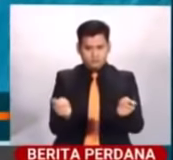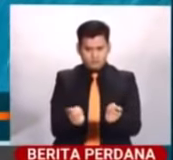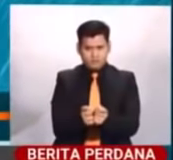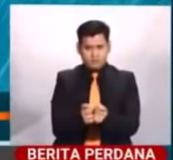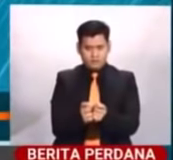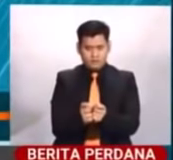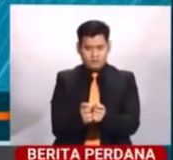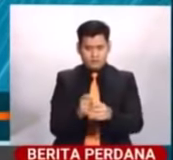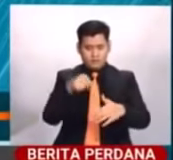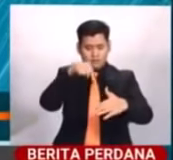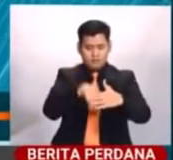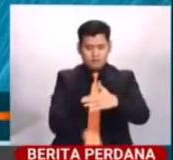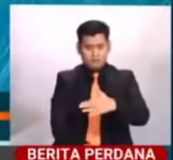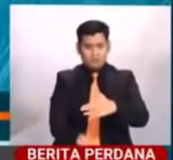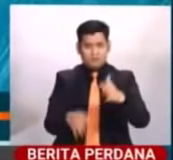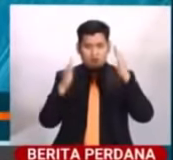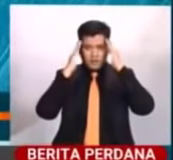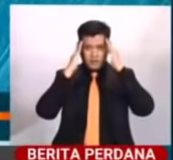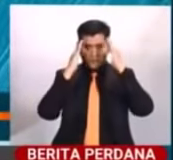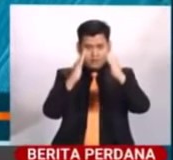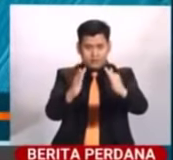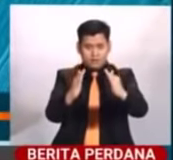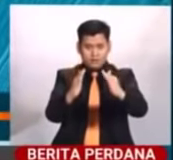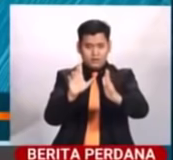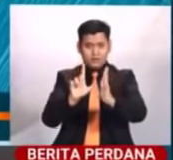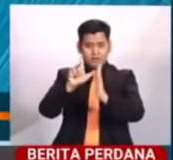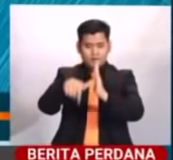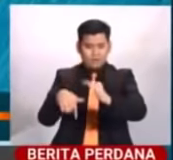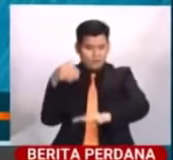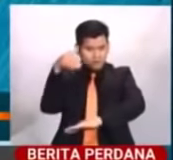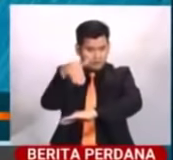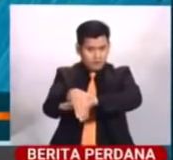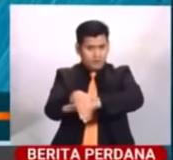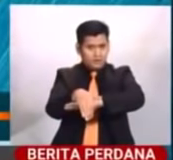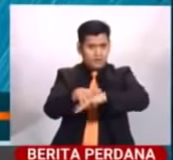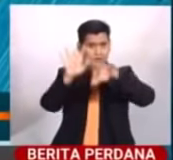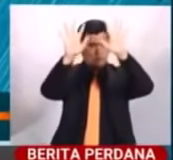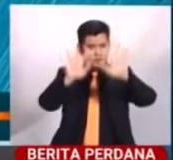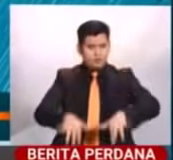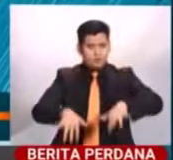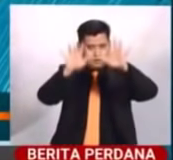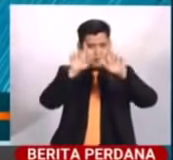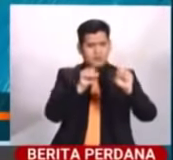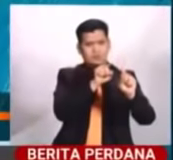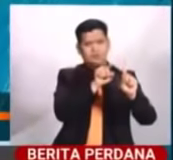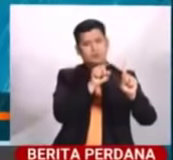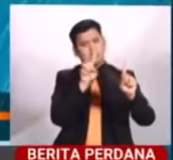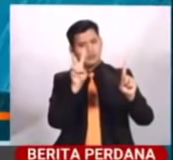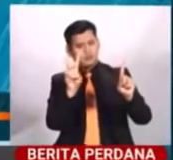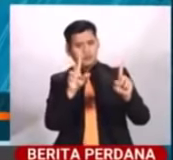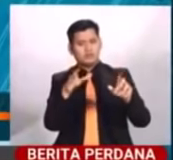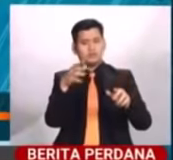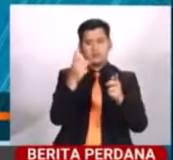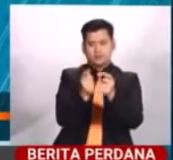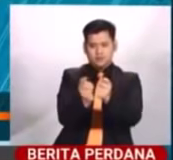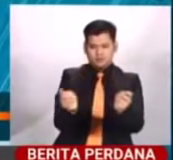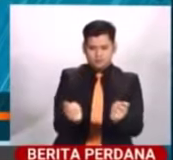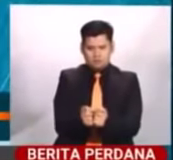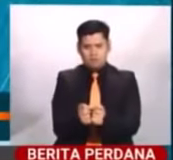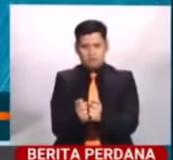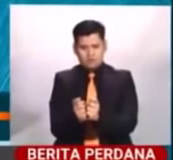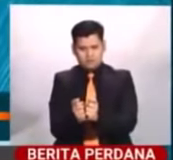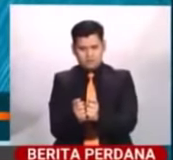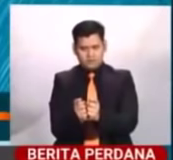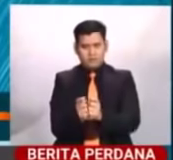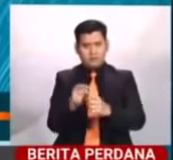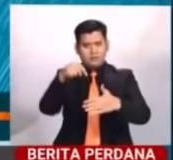dijangkakan akan berterusan sehingga ke lewat malam nanti, manakala hujan di satu dua tempat melibatkan pedalaman negeri Selangor